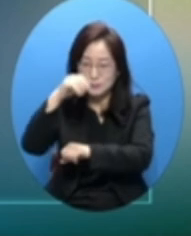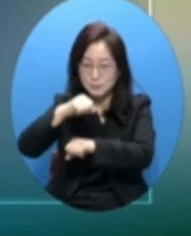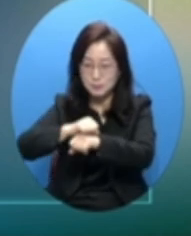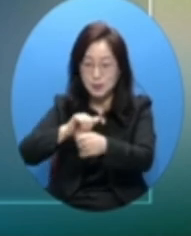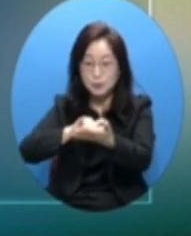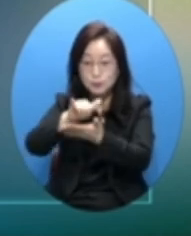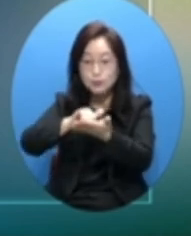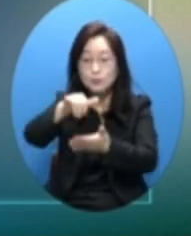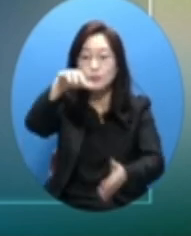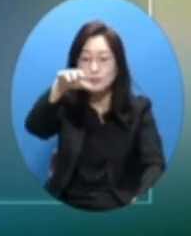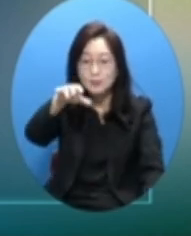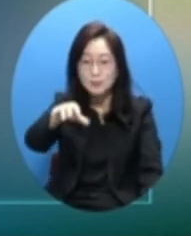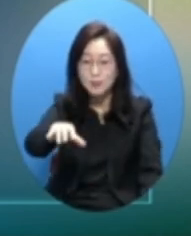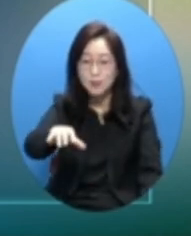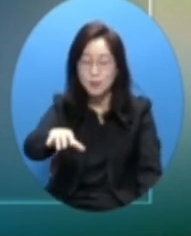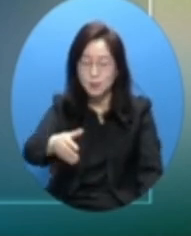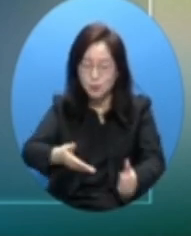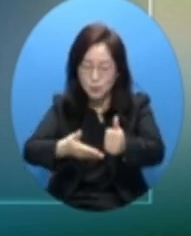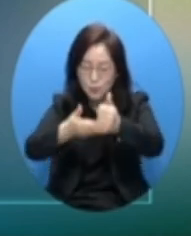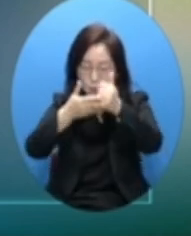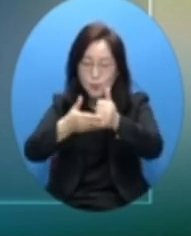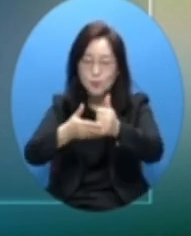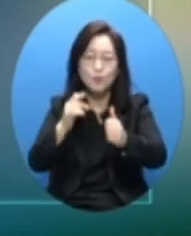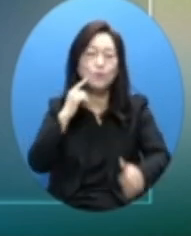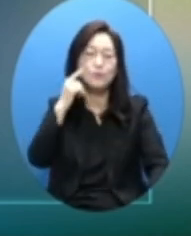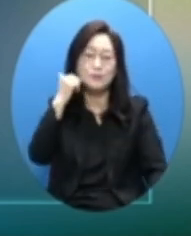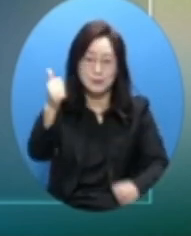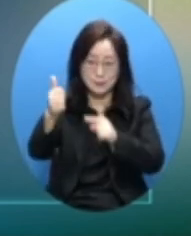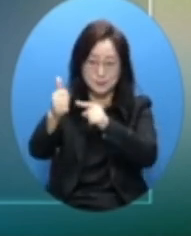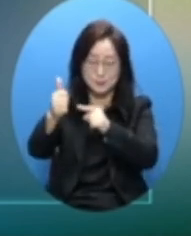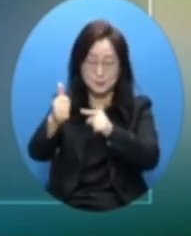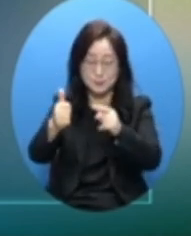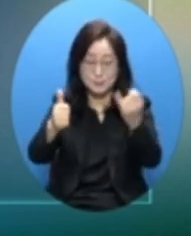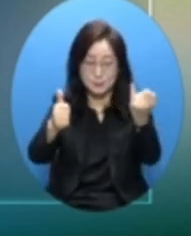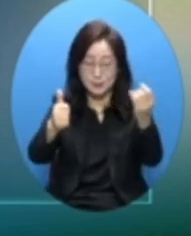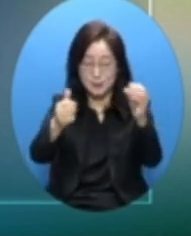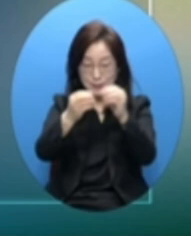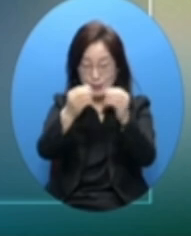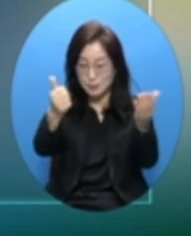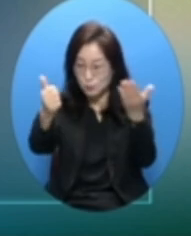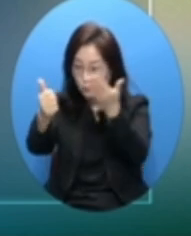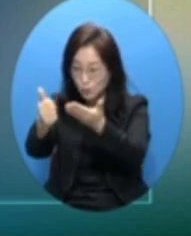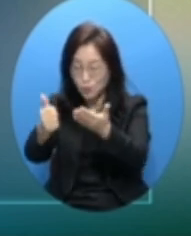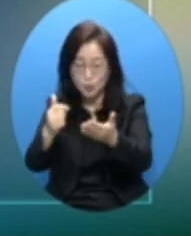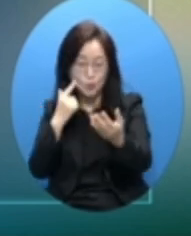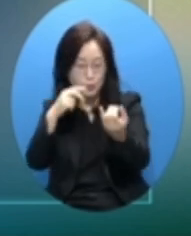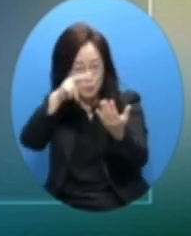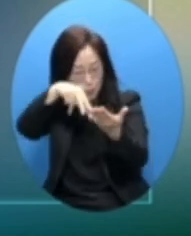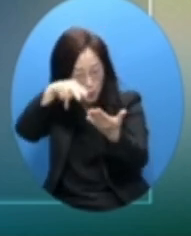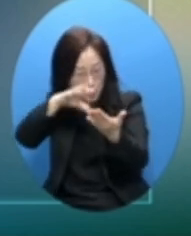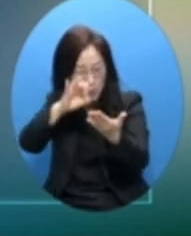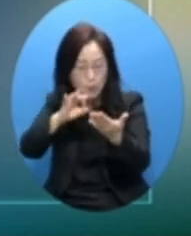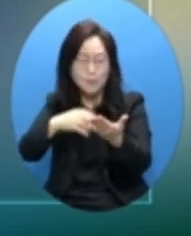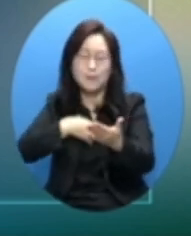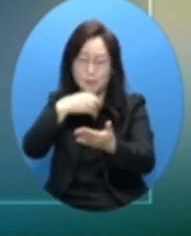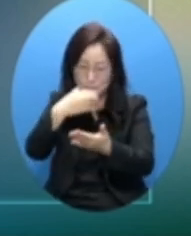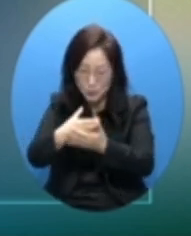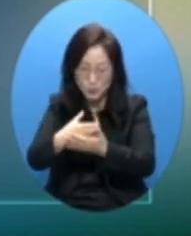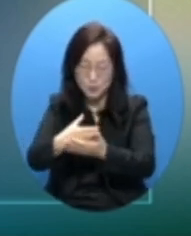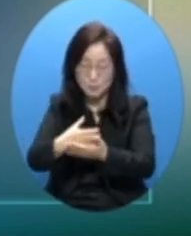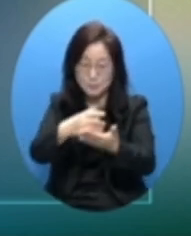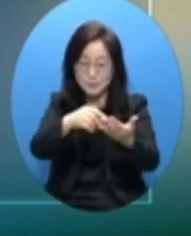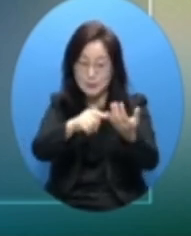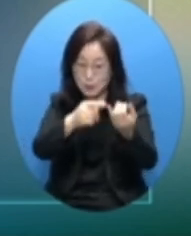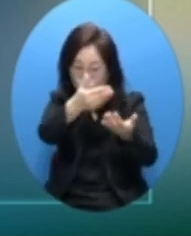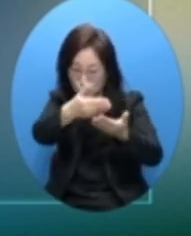뉴욕 지역에 존경하는 목사님이셨는데 그 가사를 바로 목사님도 감동에 가사를